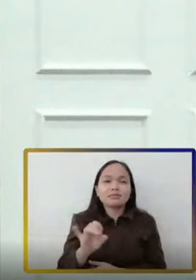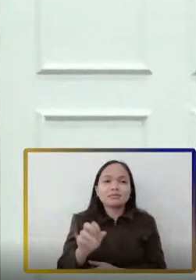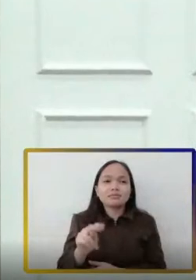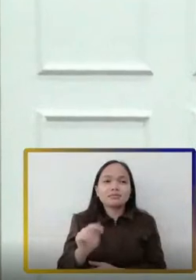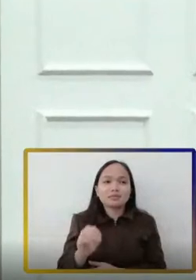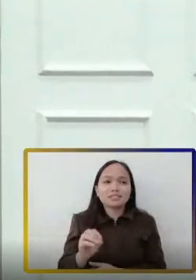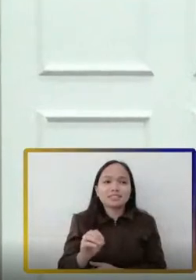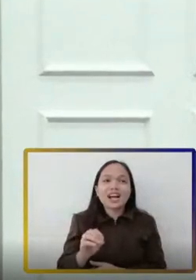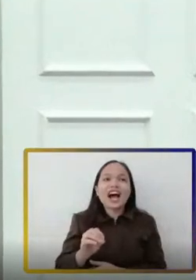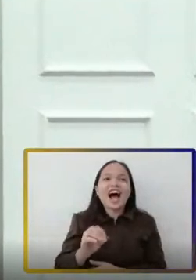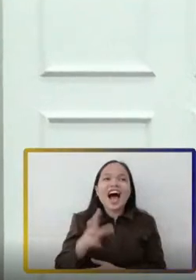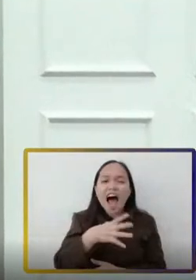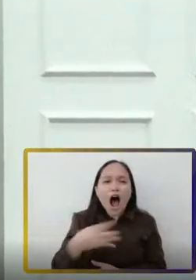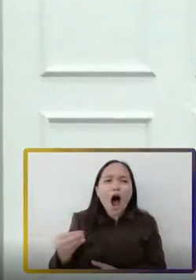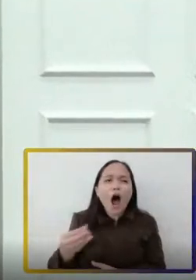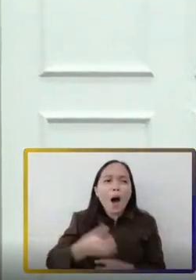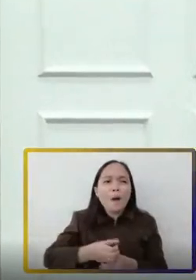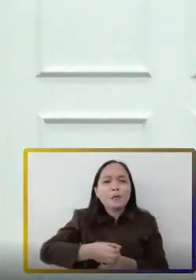pinakuluang Pepsi.